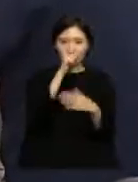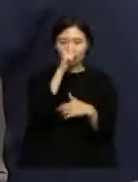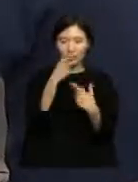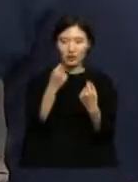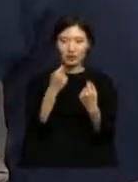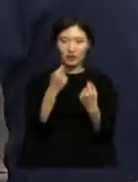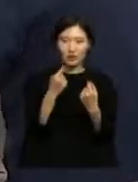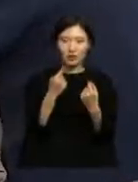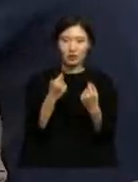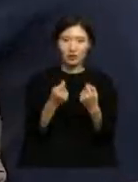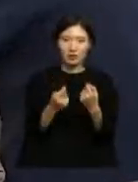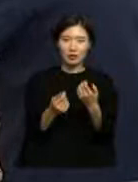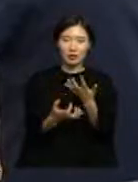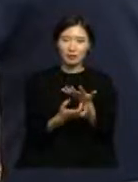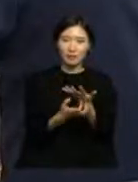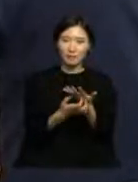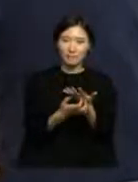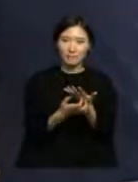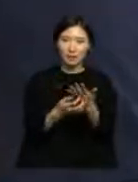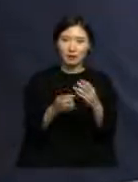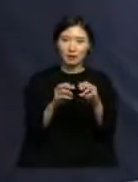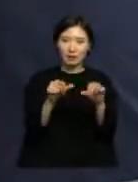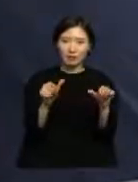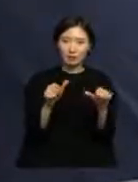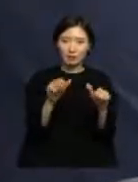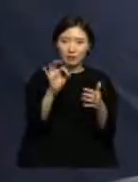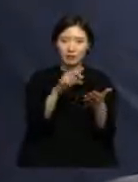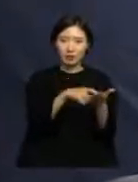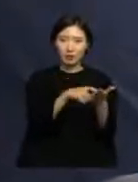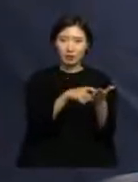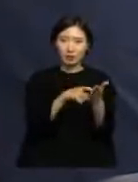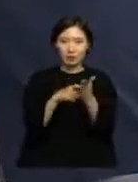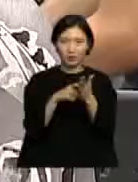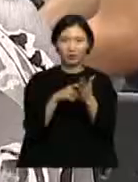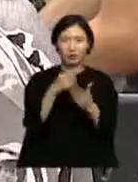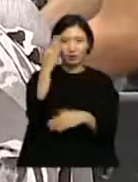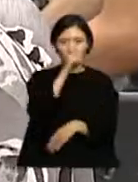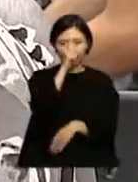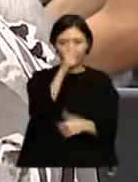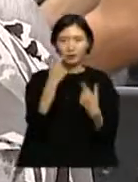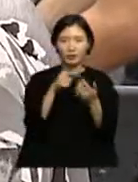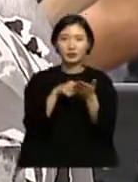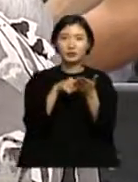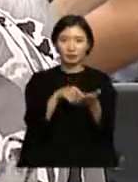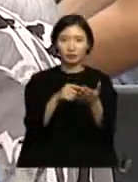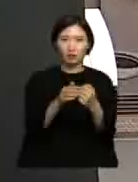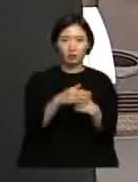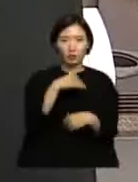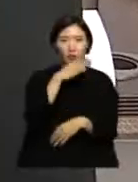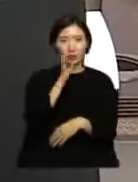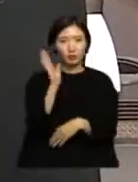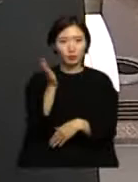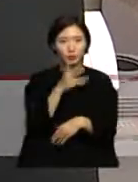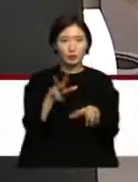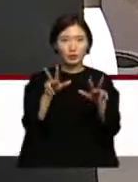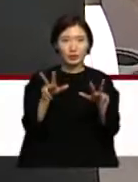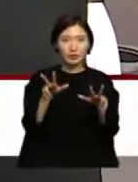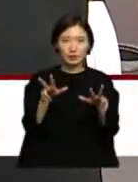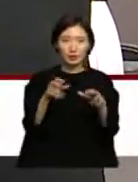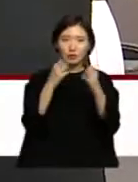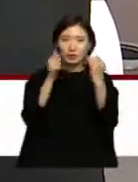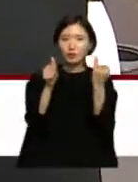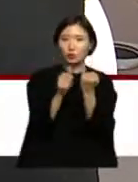난방비 절약되고 또 깨끗하고 또 그래서 신청했어요. 어르신부터 이제 막 둥지를